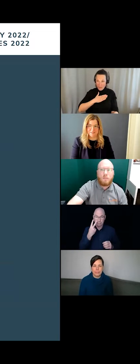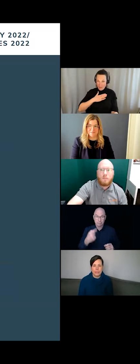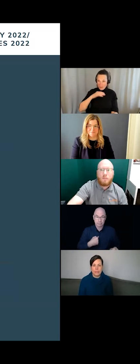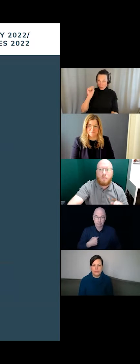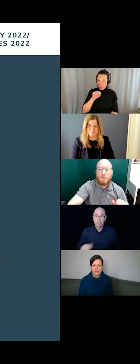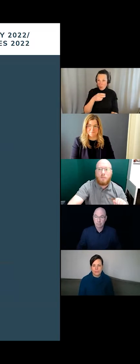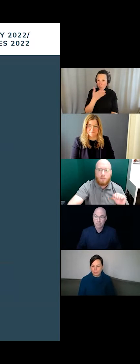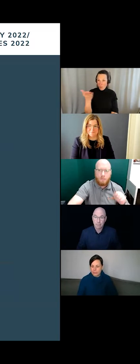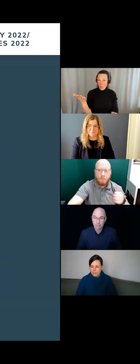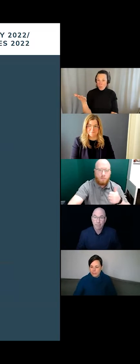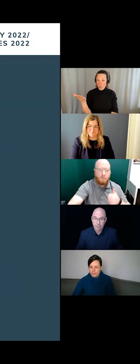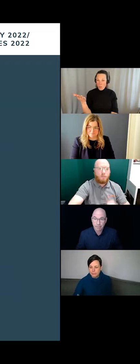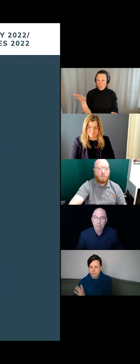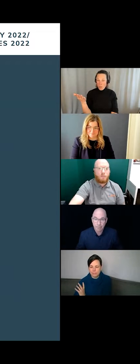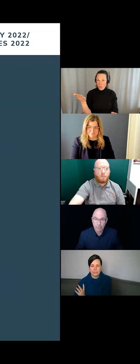Est-ce que vous pouvez voir?